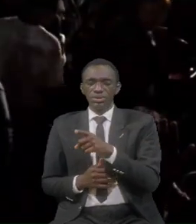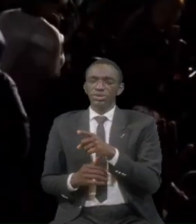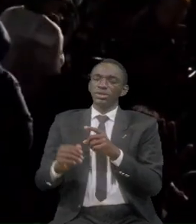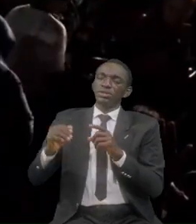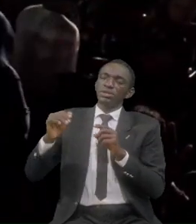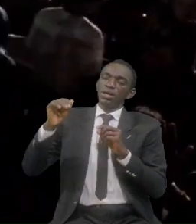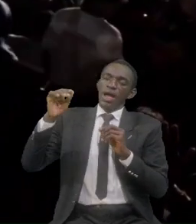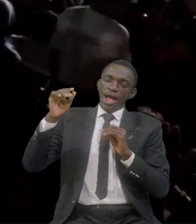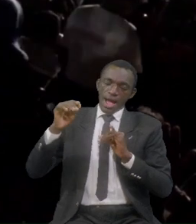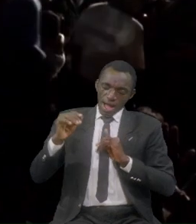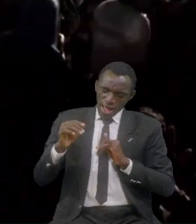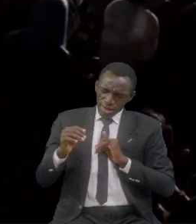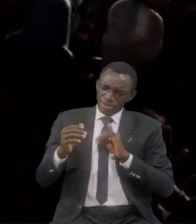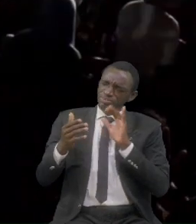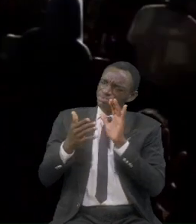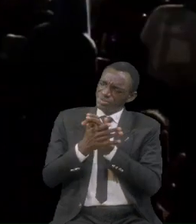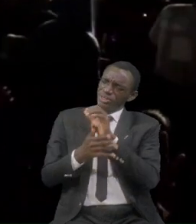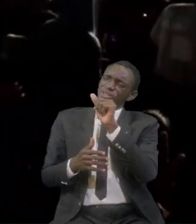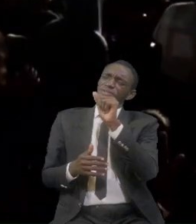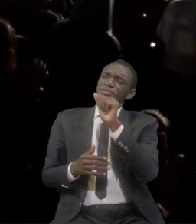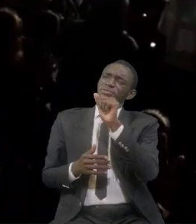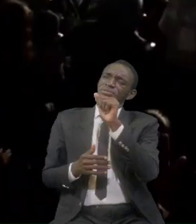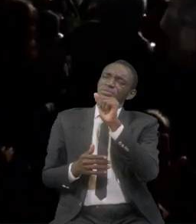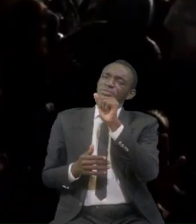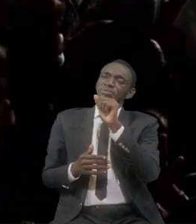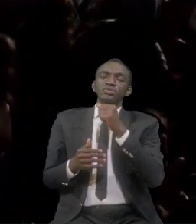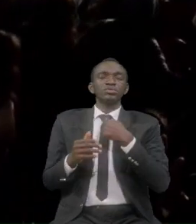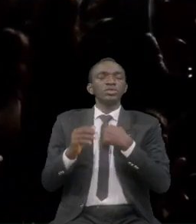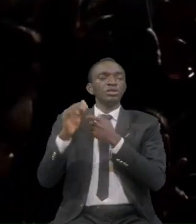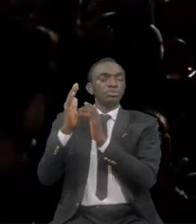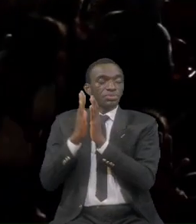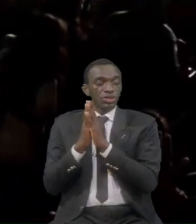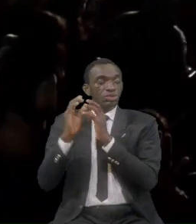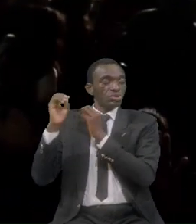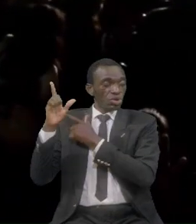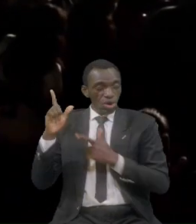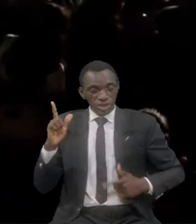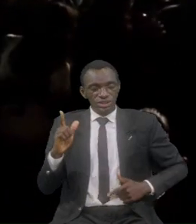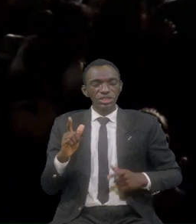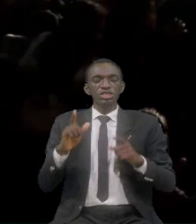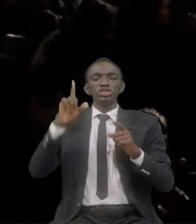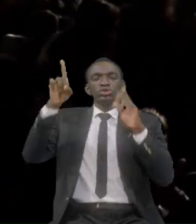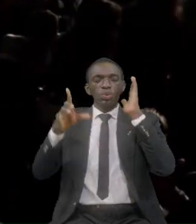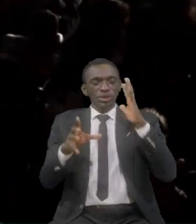believe. I pray, Lord, you will take away their sin.